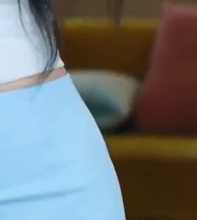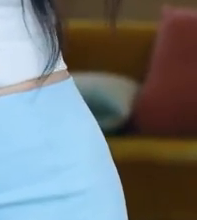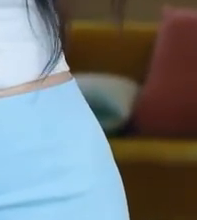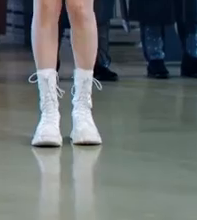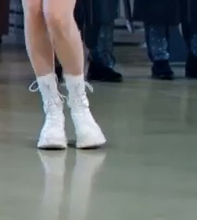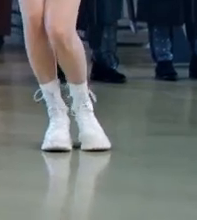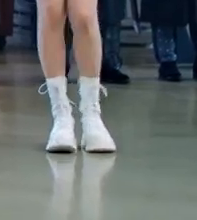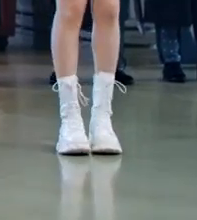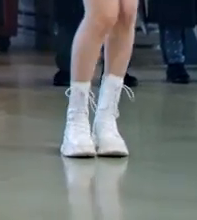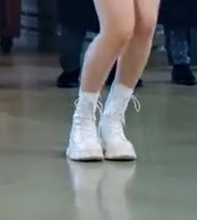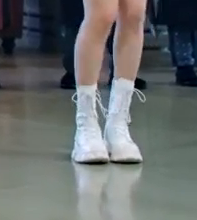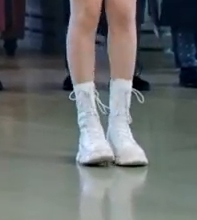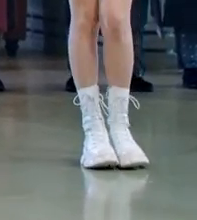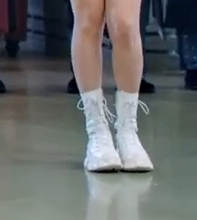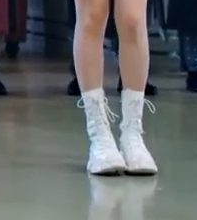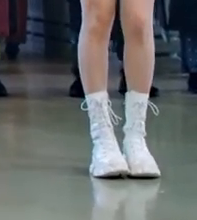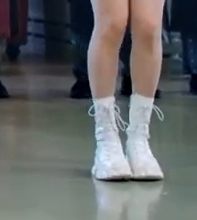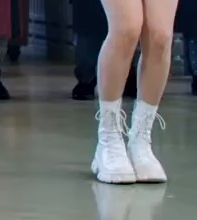있습니다!